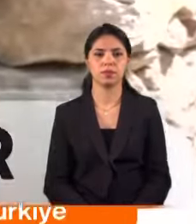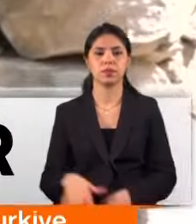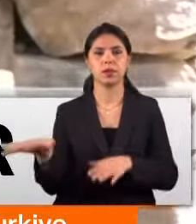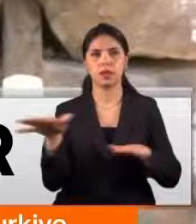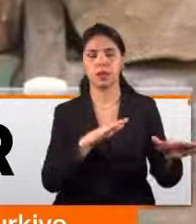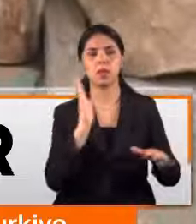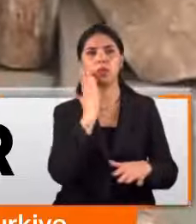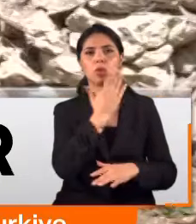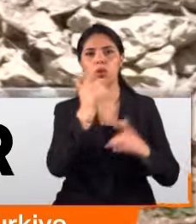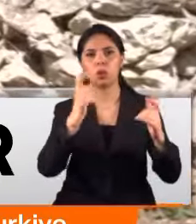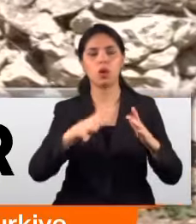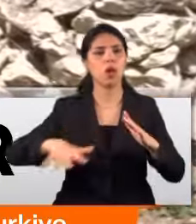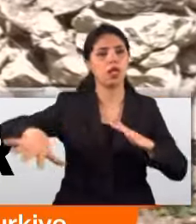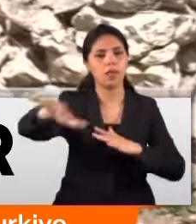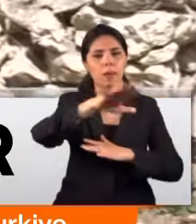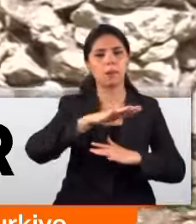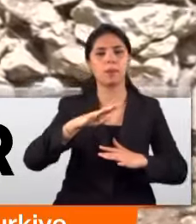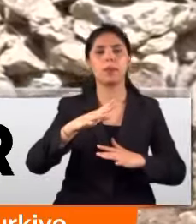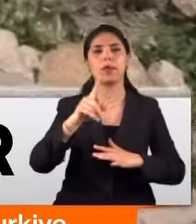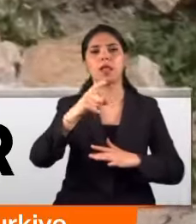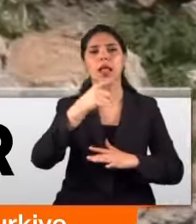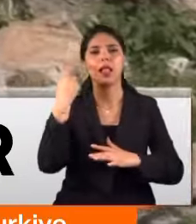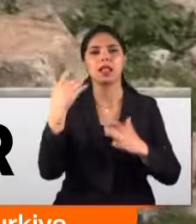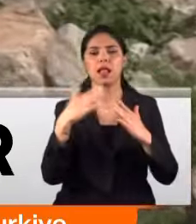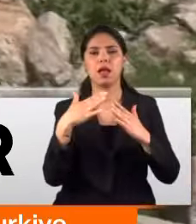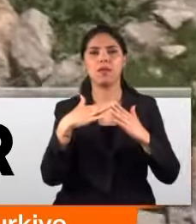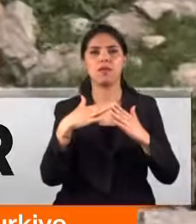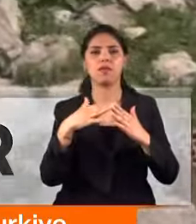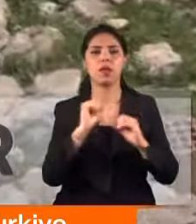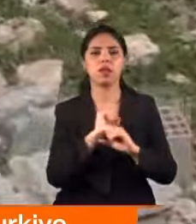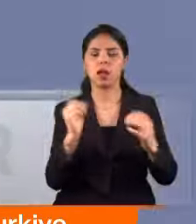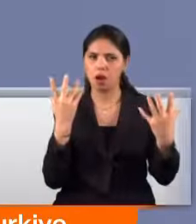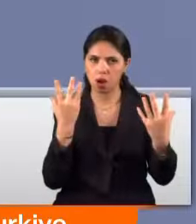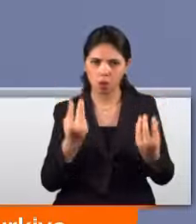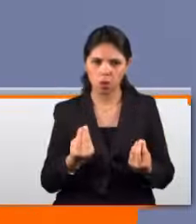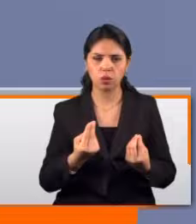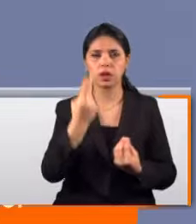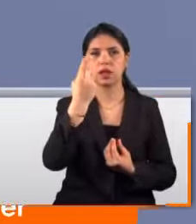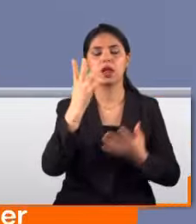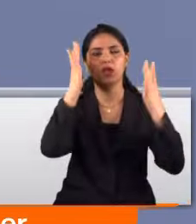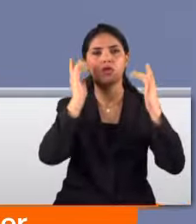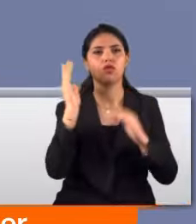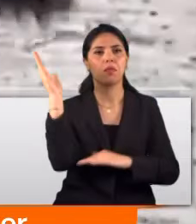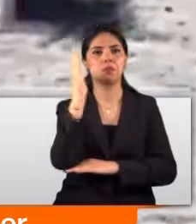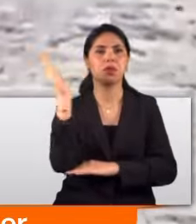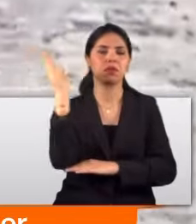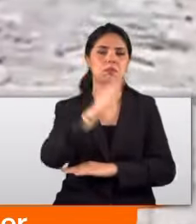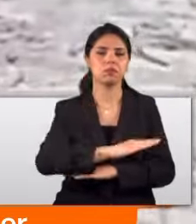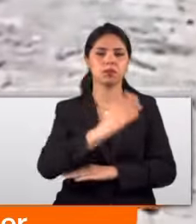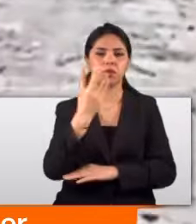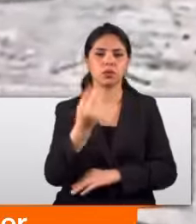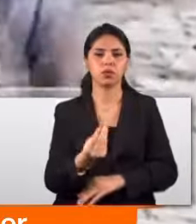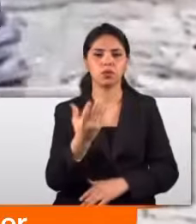Depremde Tokat genelinde çoğu kerpiç, 191 evde hasar meydana geldi. 7 caminin minaresi yıkıldı. Böyle